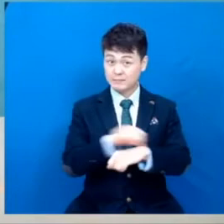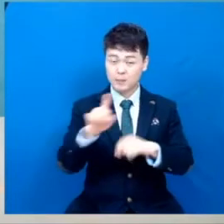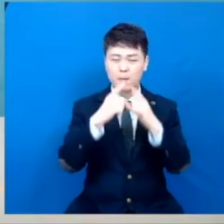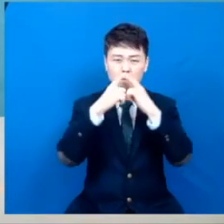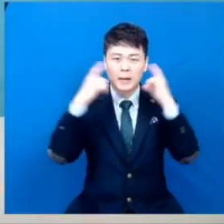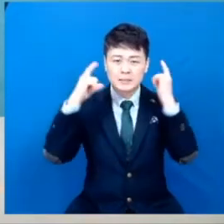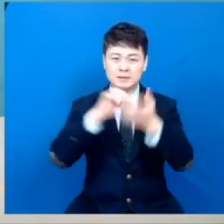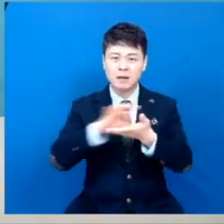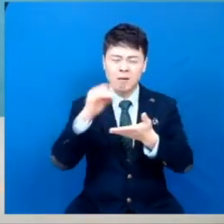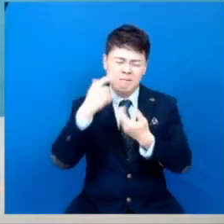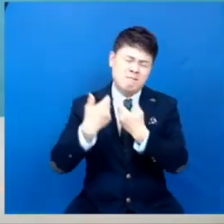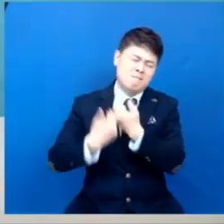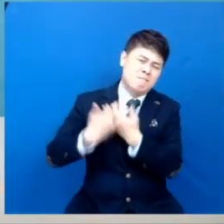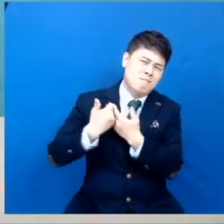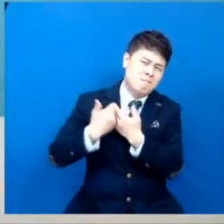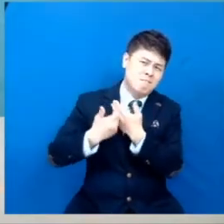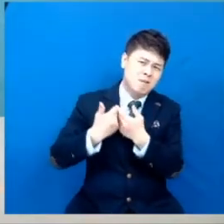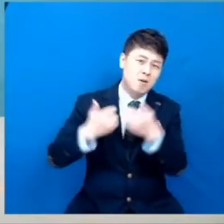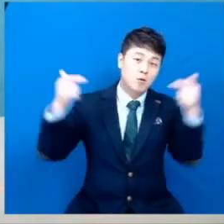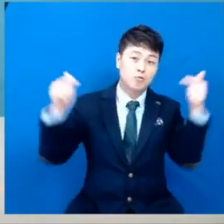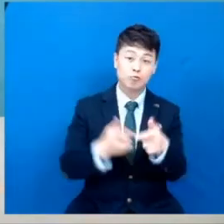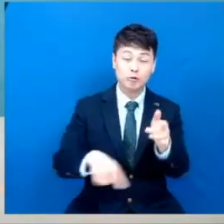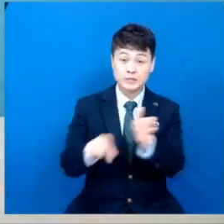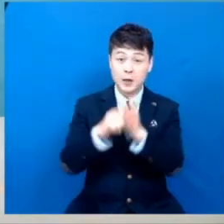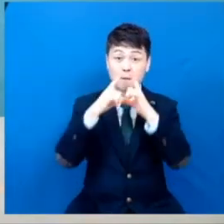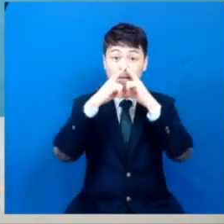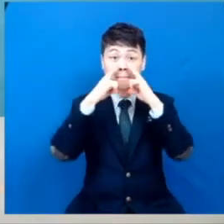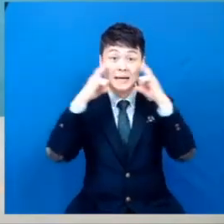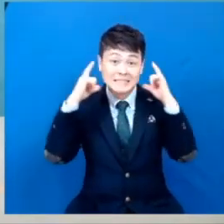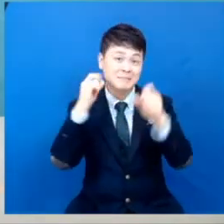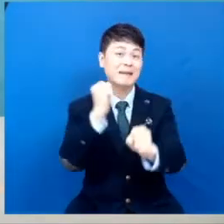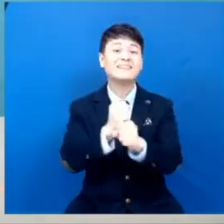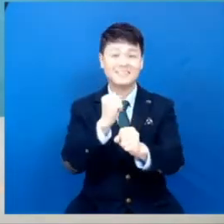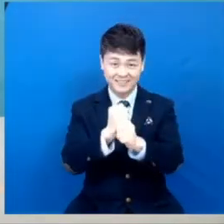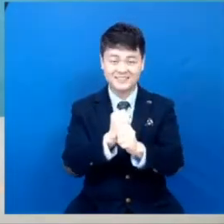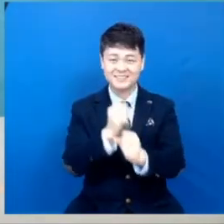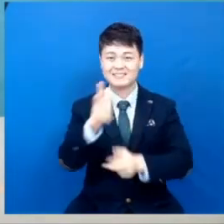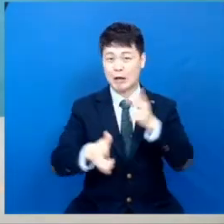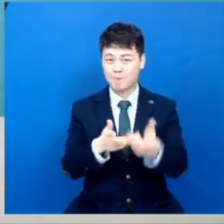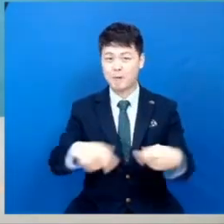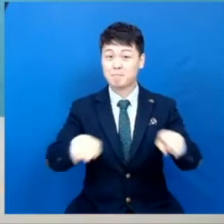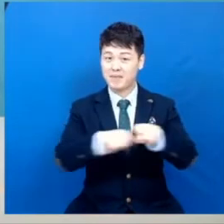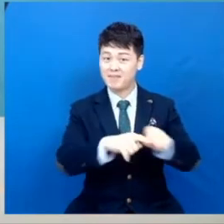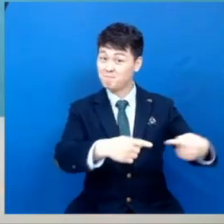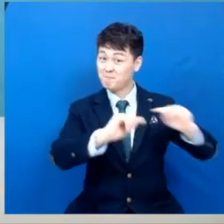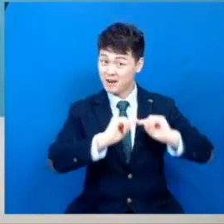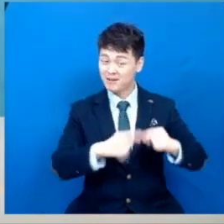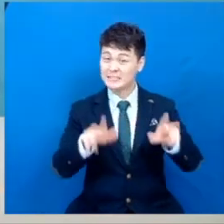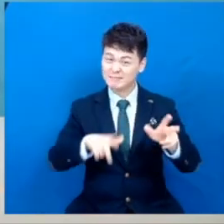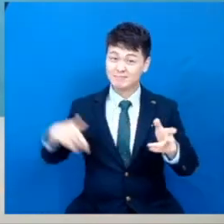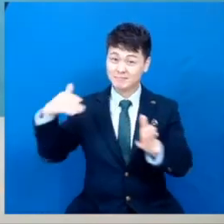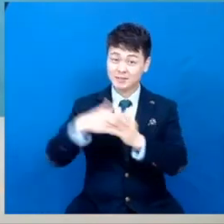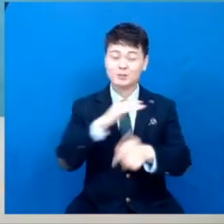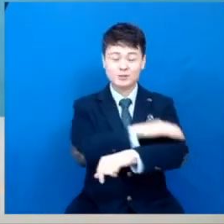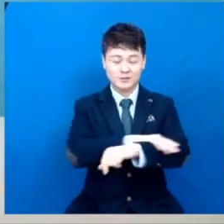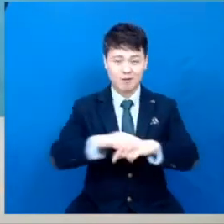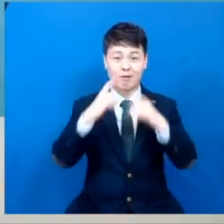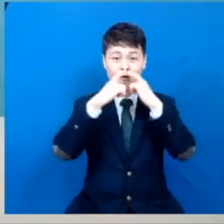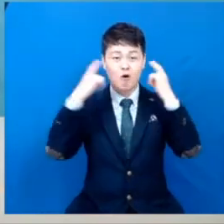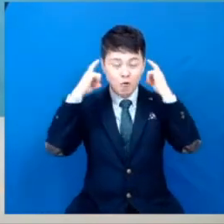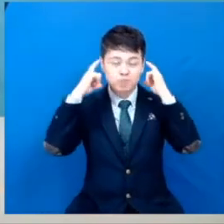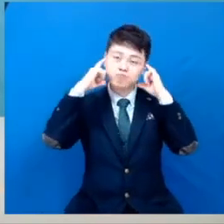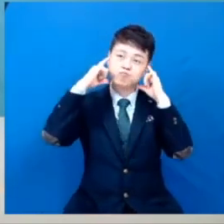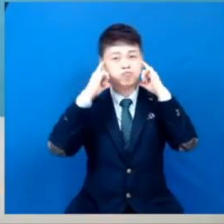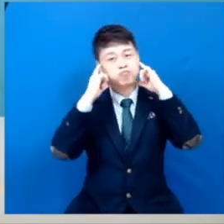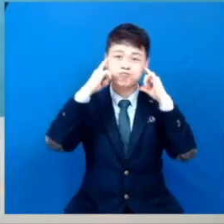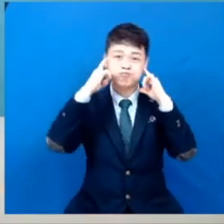착용 거부감 감소를 위해 마스크를 마스크 만들기 를 함께 함으로 현재까지 안정적으로 착용을